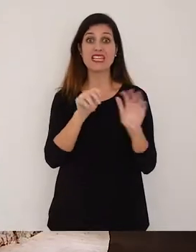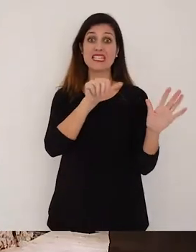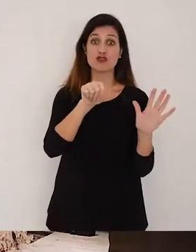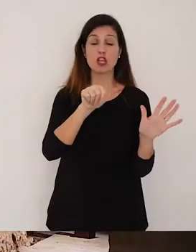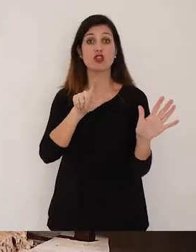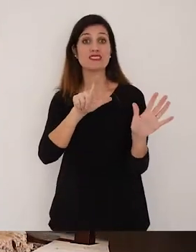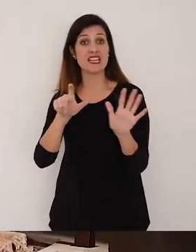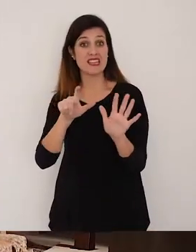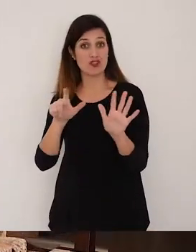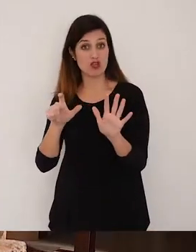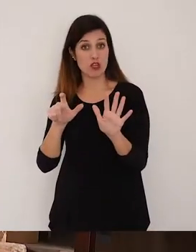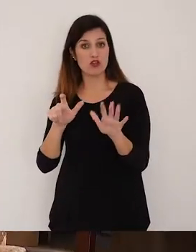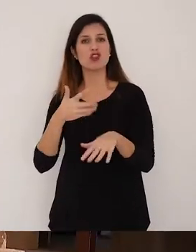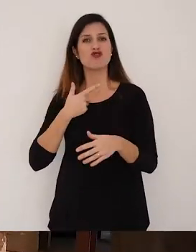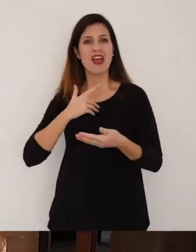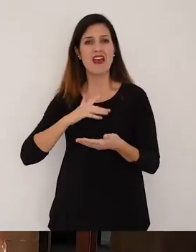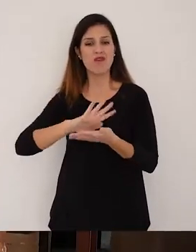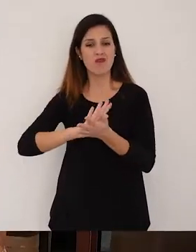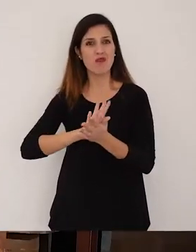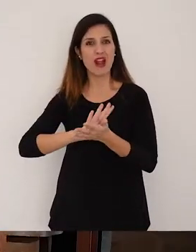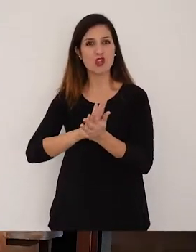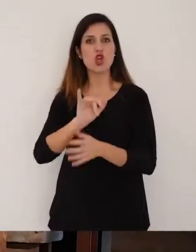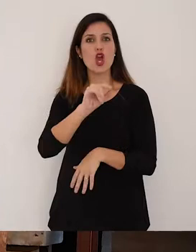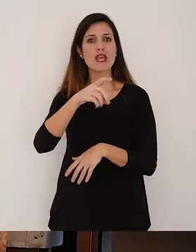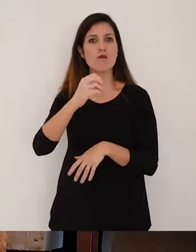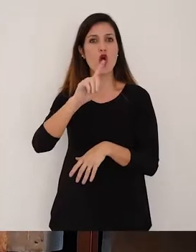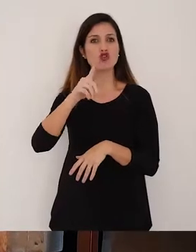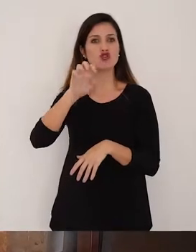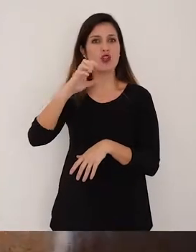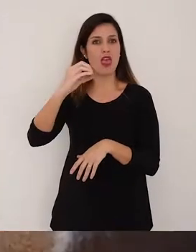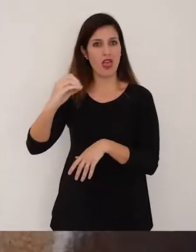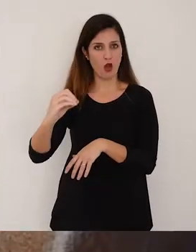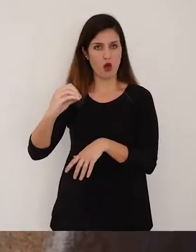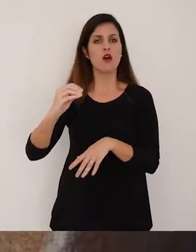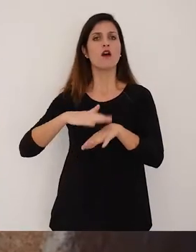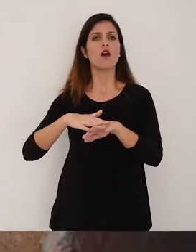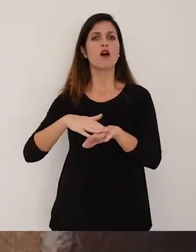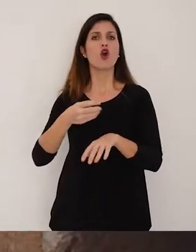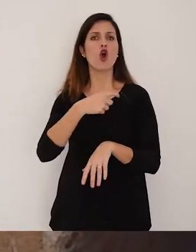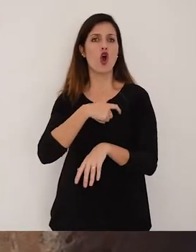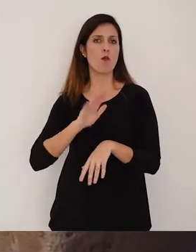A cavallo del 600 e 700 risalgono i frantoi ipogei presenti nel territorio comunale.